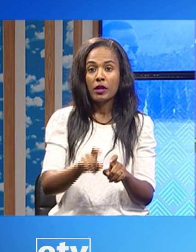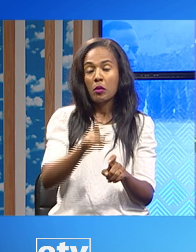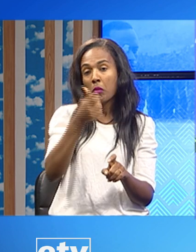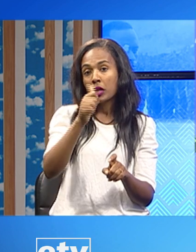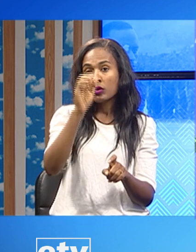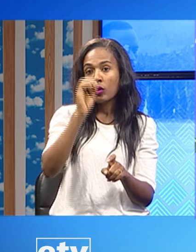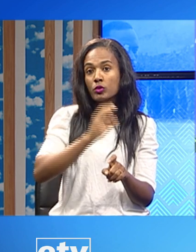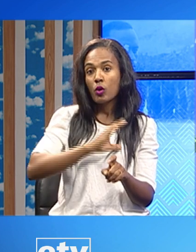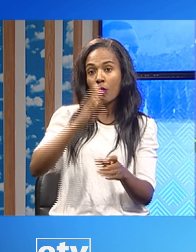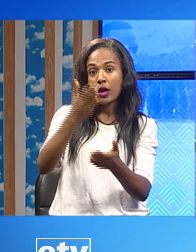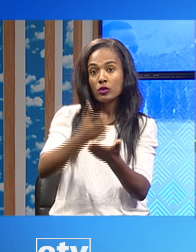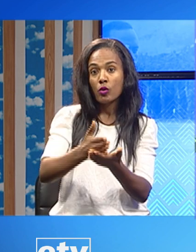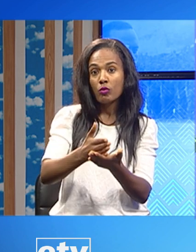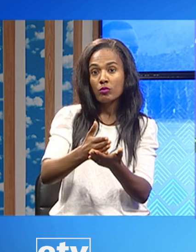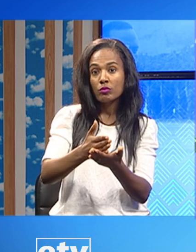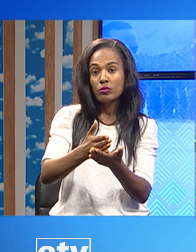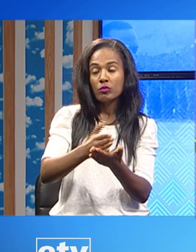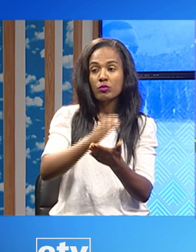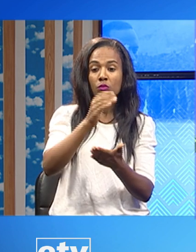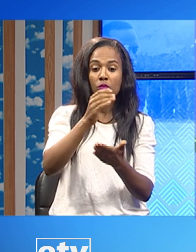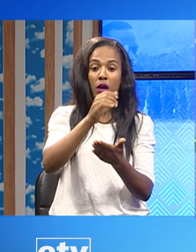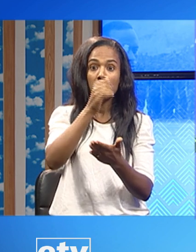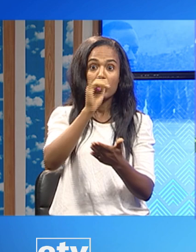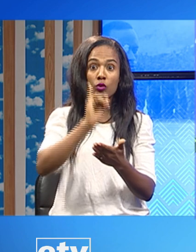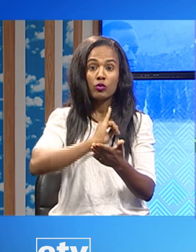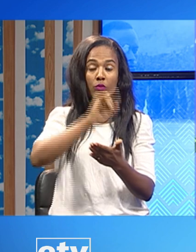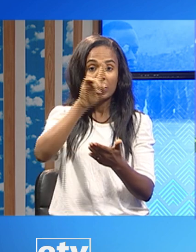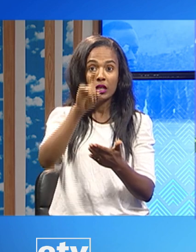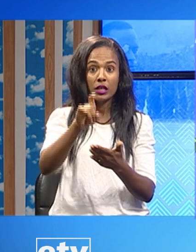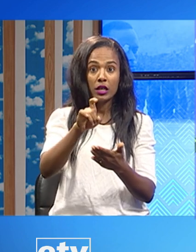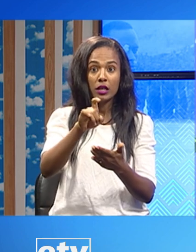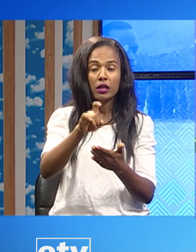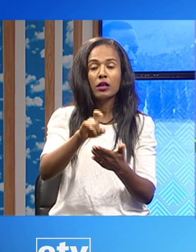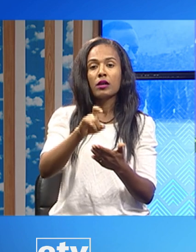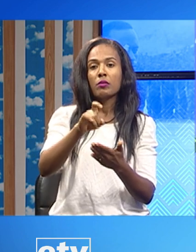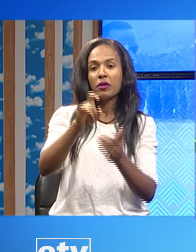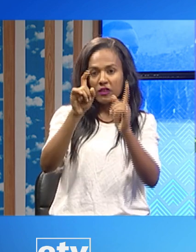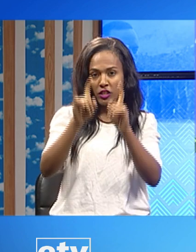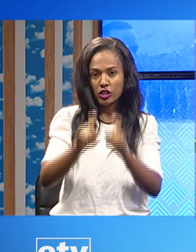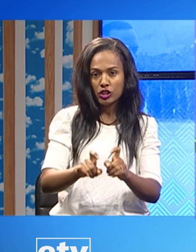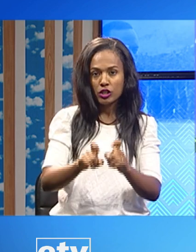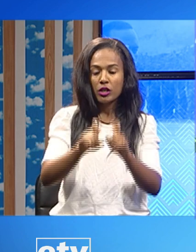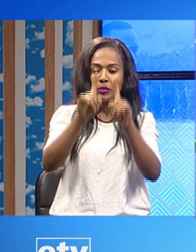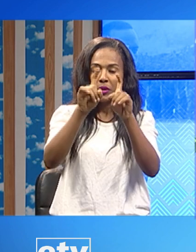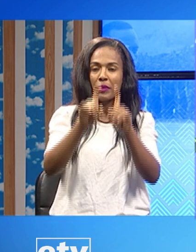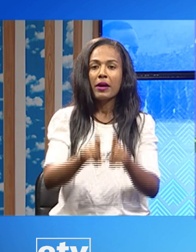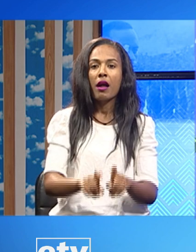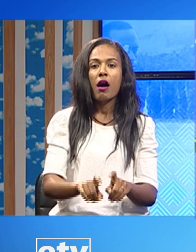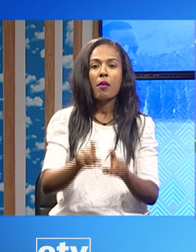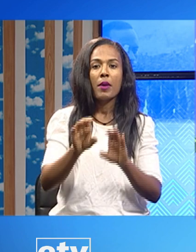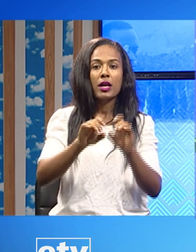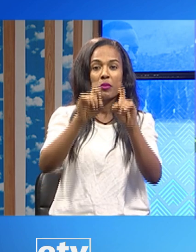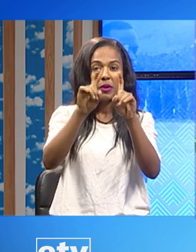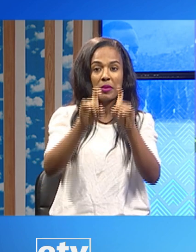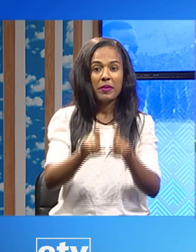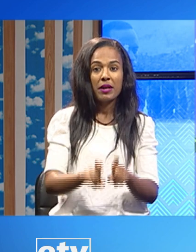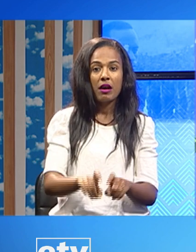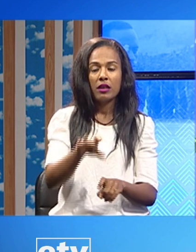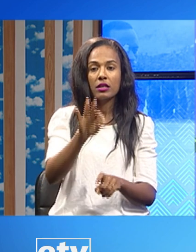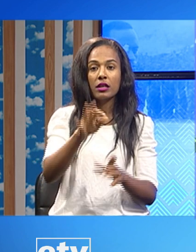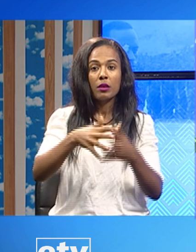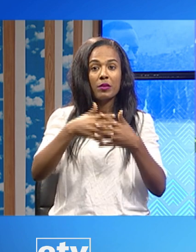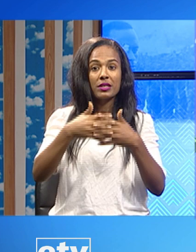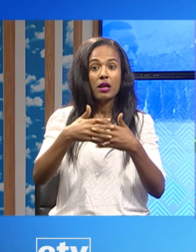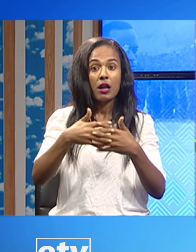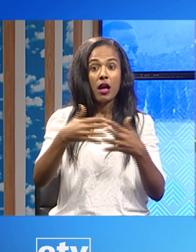ማንኛውንም ሰው ማስቆም ማንነቱን መጠየቅ መፈተሽ ብርበራ ማካሄድ በብርበራ የተገኘ መሳሪያም